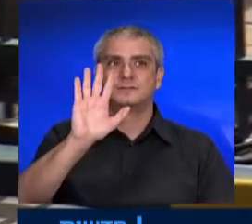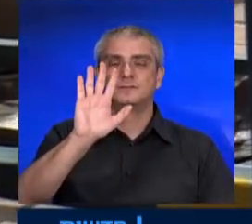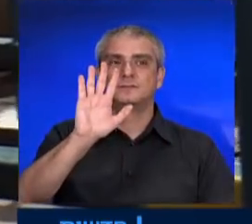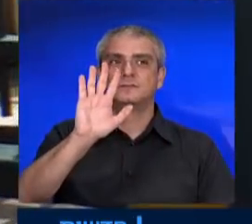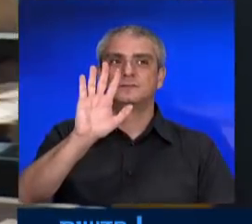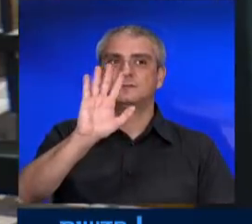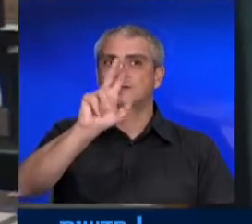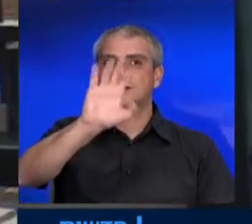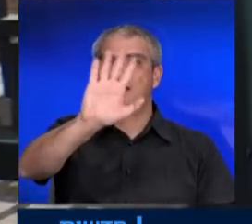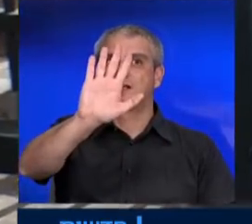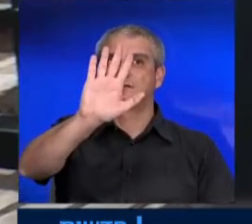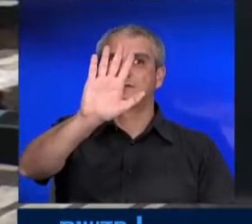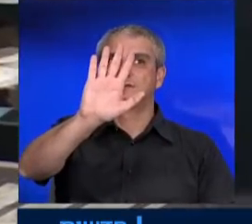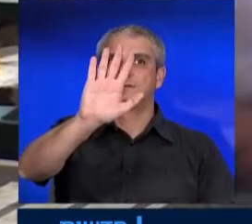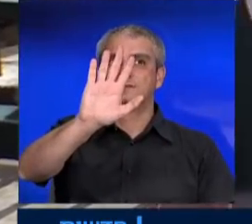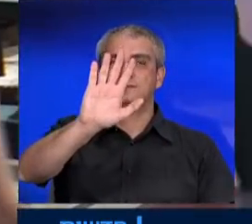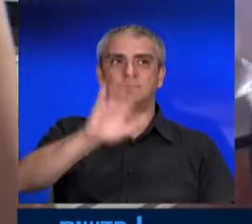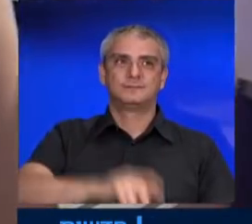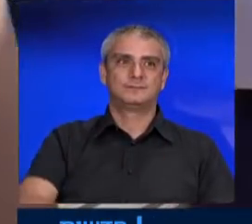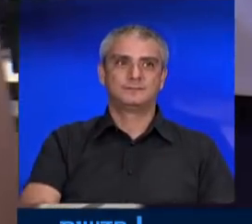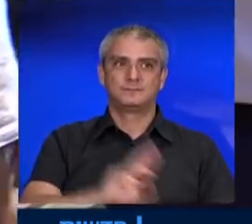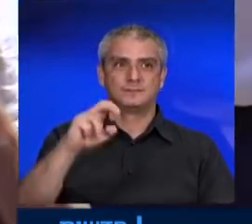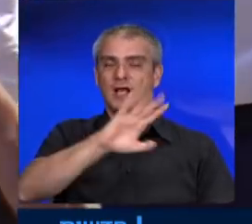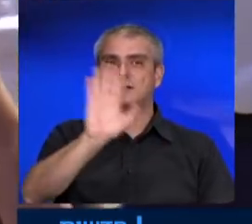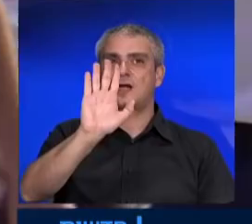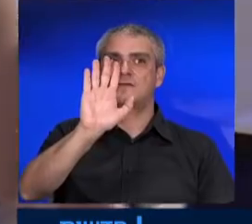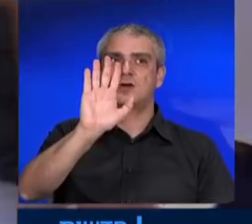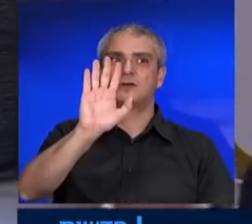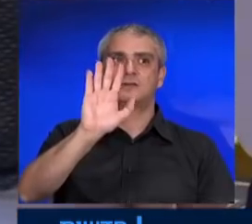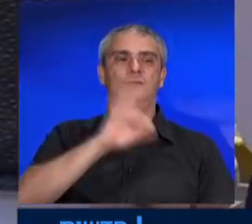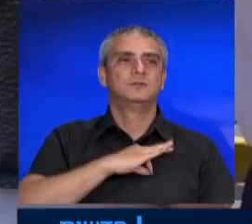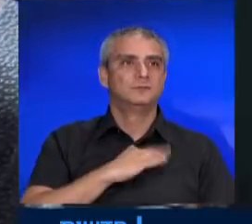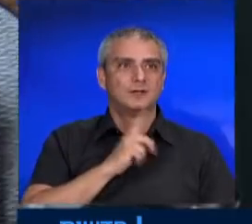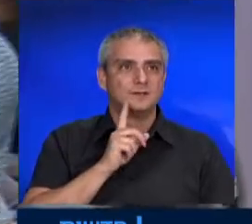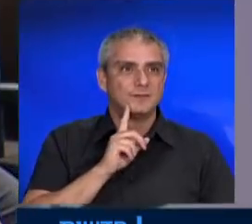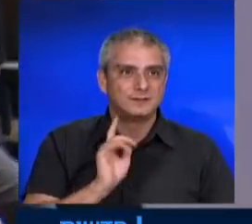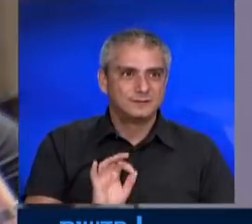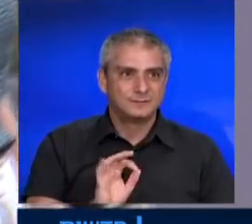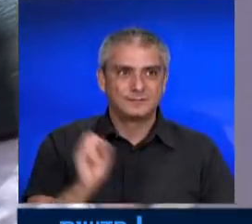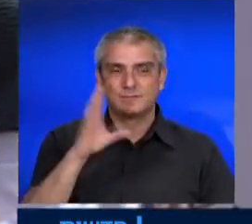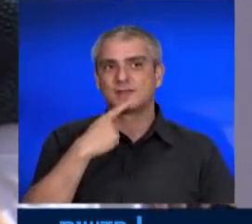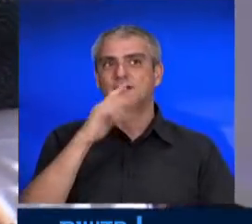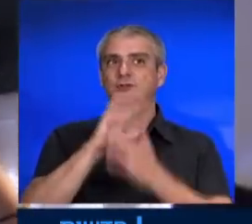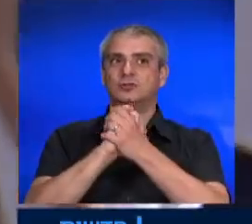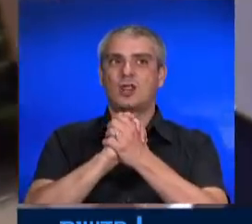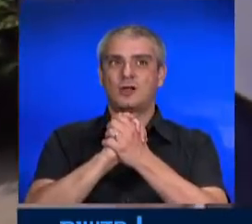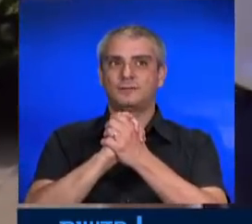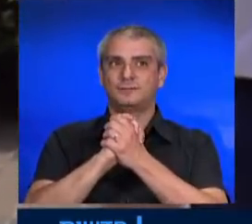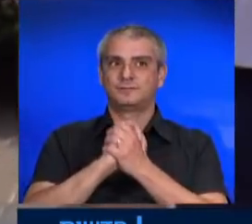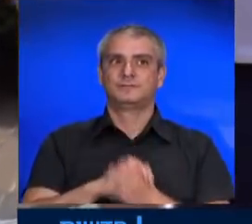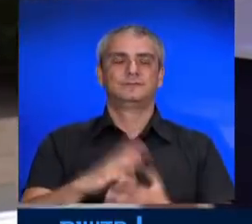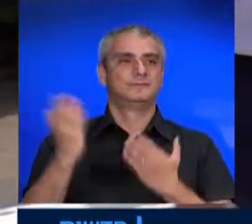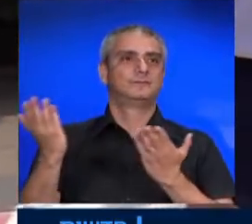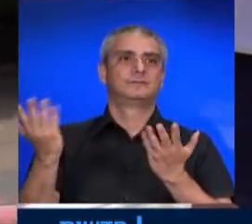אל תלך, אל תלך, אל תלך. אל תעבור. היי, מה נשמע אמא? אז באתי להגיד לכם שלום.